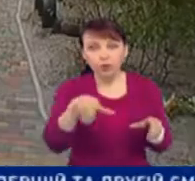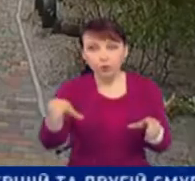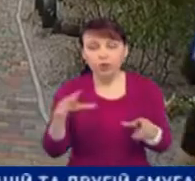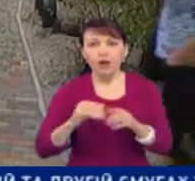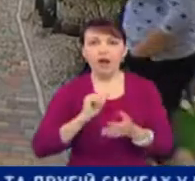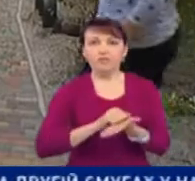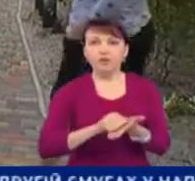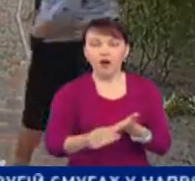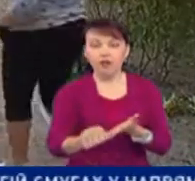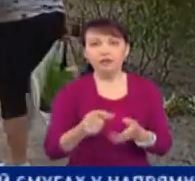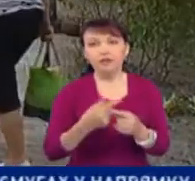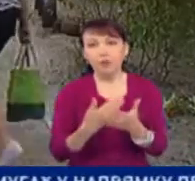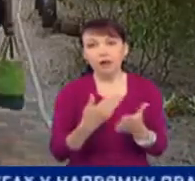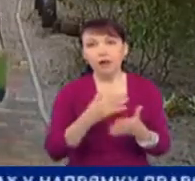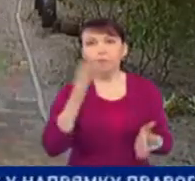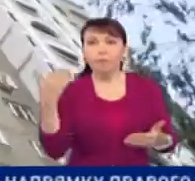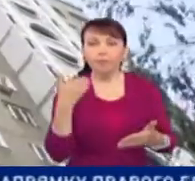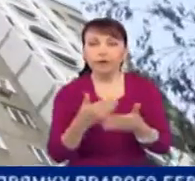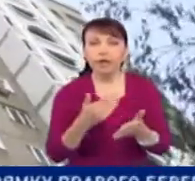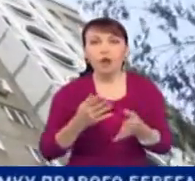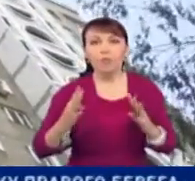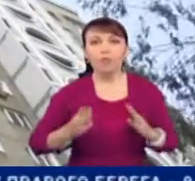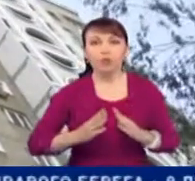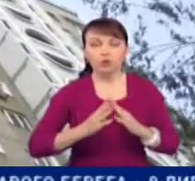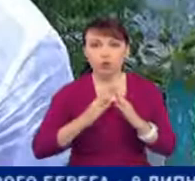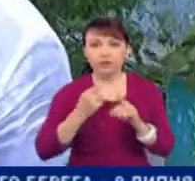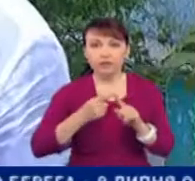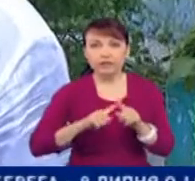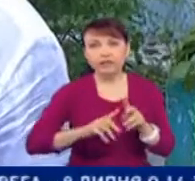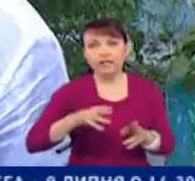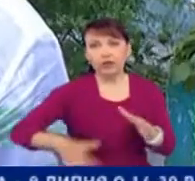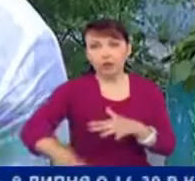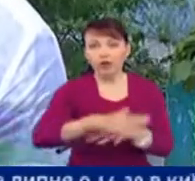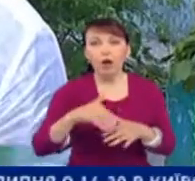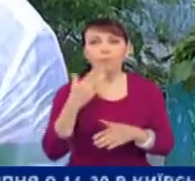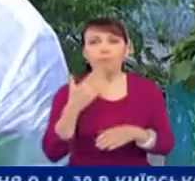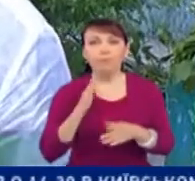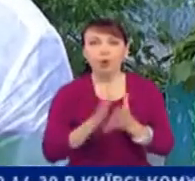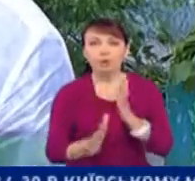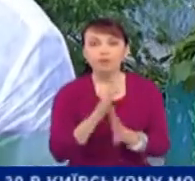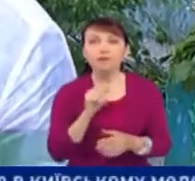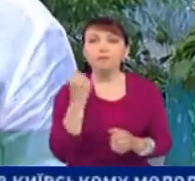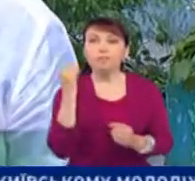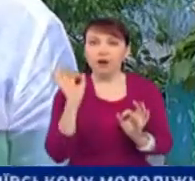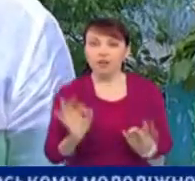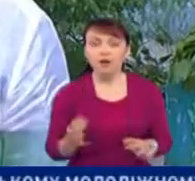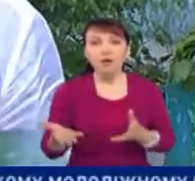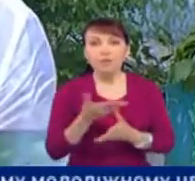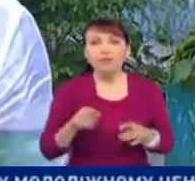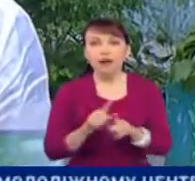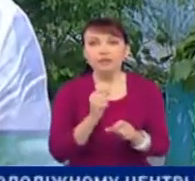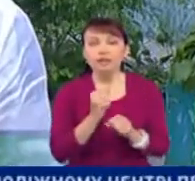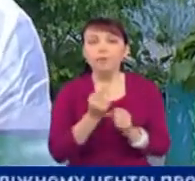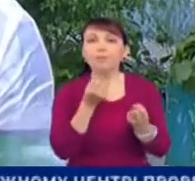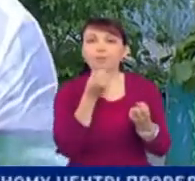Як, наприклад, на прибудинкових територіях проспекту Правди. Тут два адреси – 17 і 17 ад Правди. Ми тут робимо благоустройство.